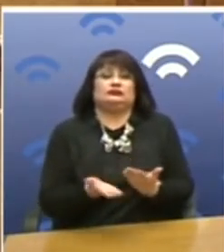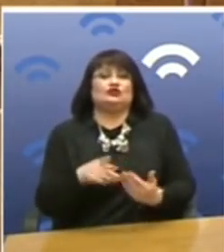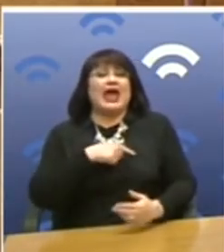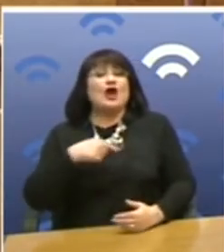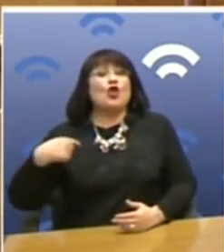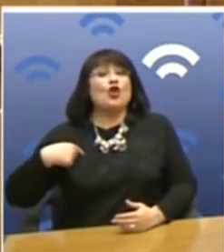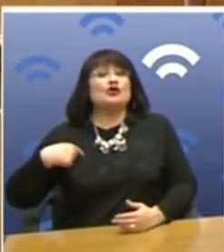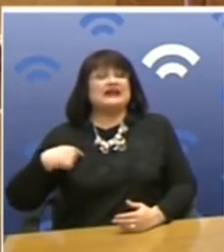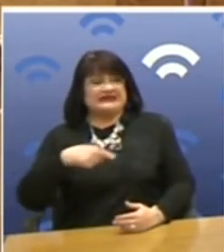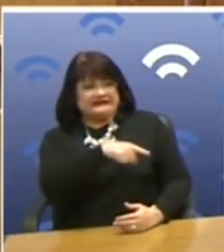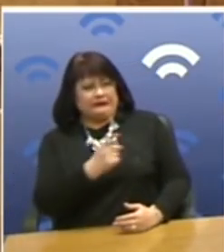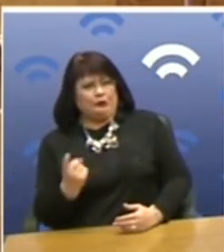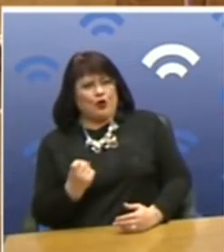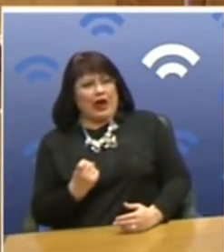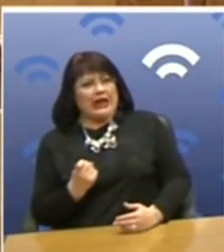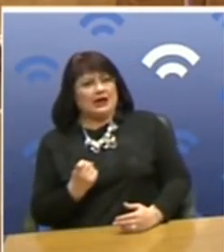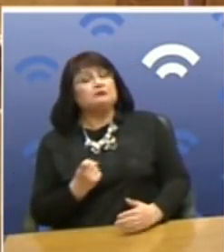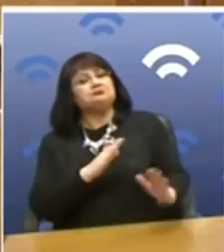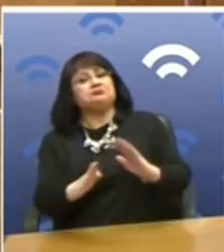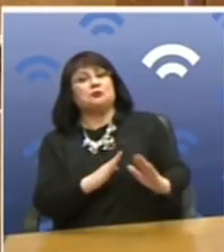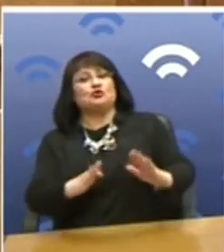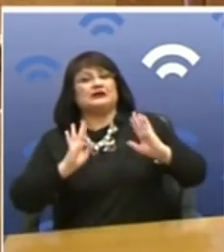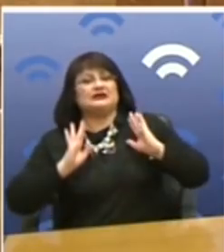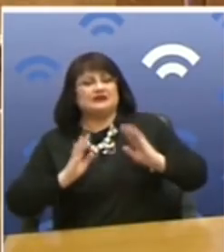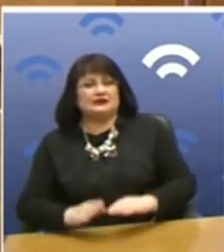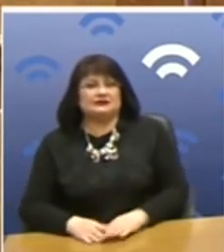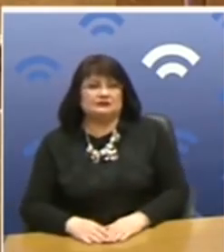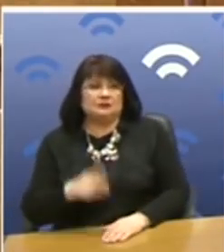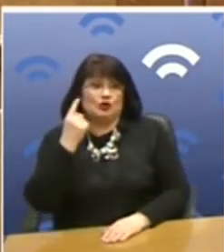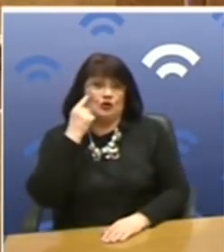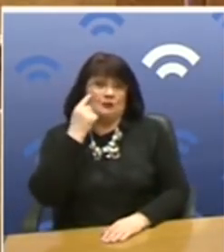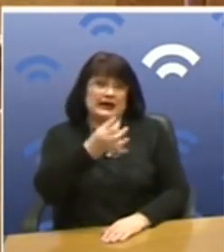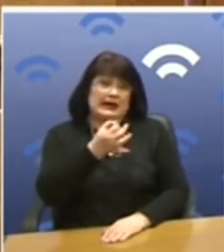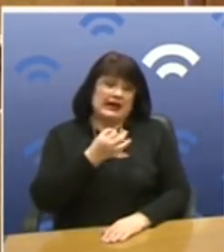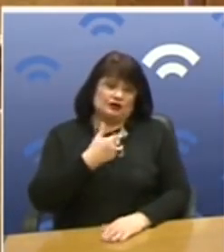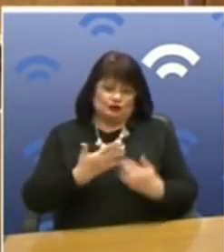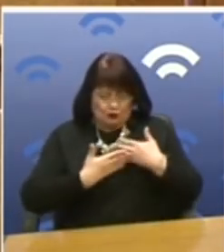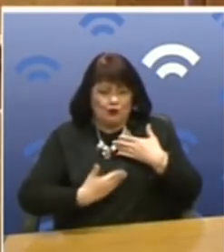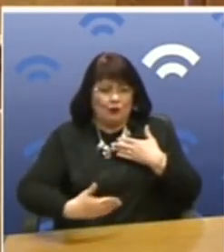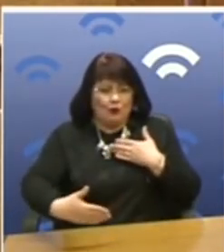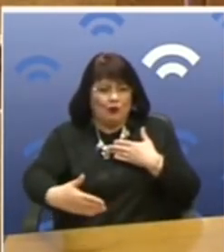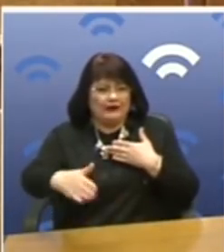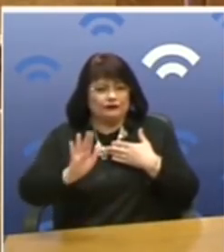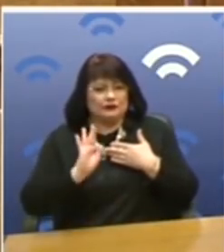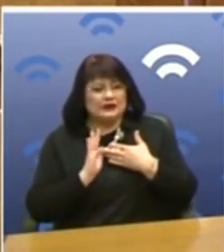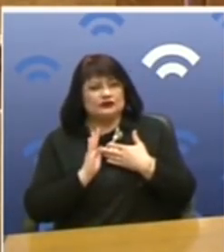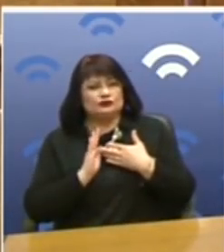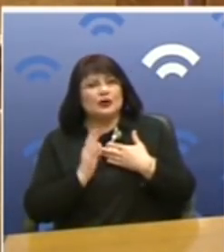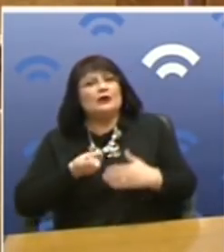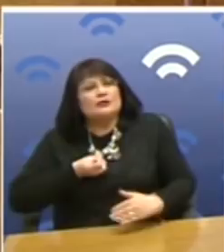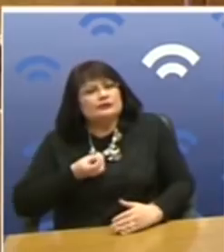εργοδοσίας. Είστε προκλητικοί. Κάνετε πως δεν ξέρετε ότι όλο αυτό το διάστημα